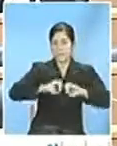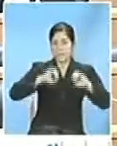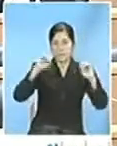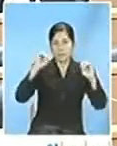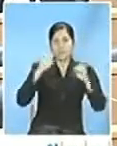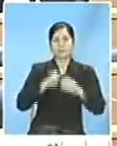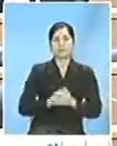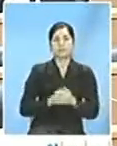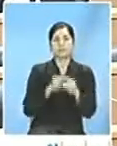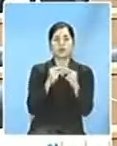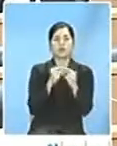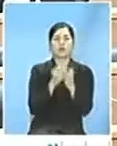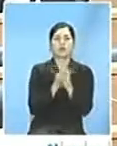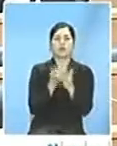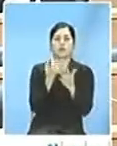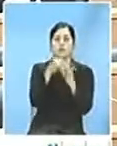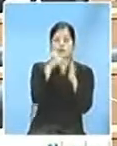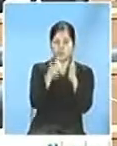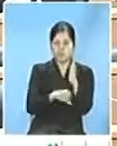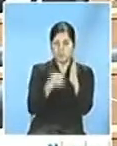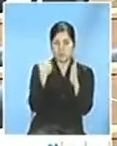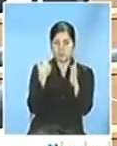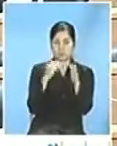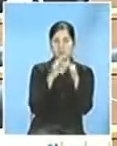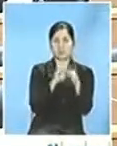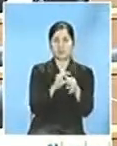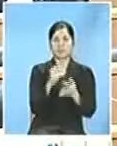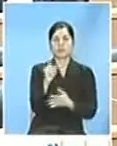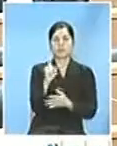ให้กับความผิดที่เกี่ยวกับการ